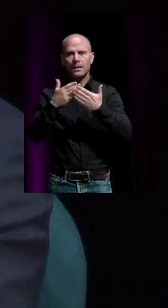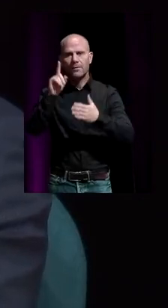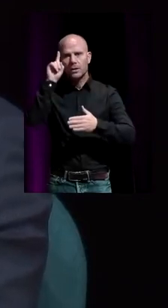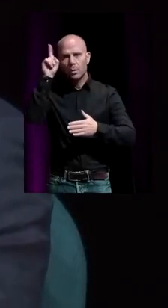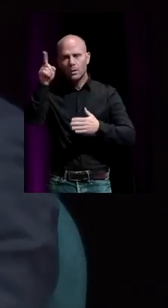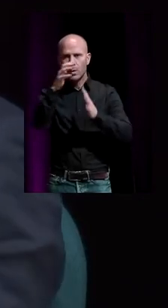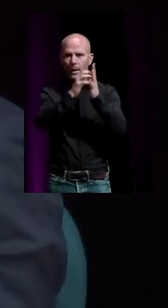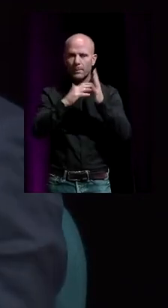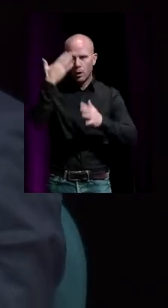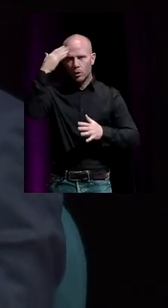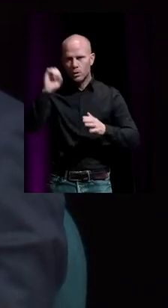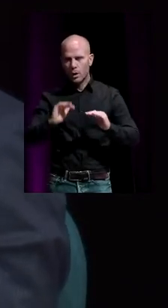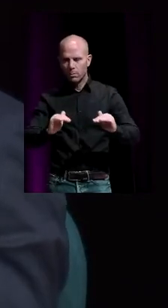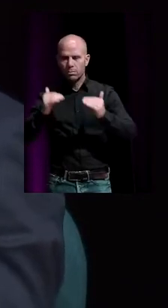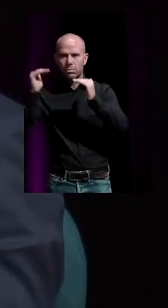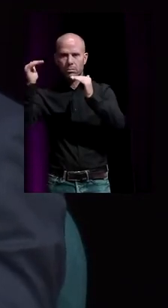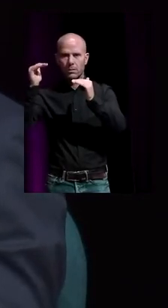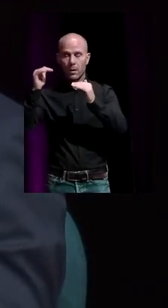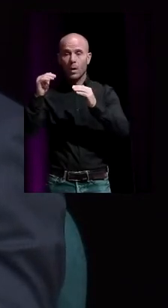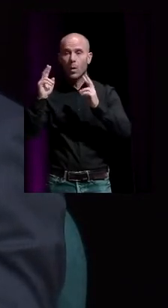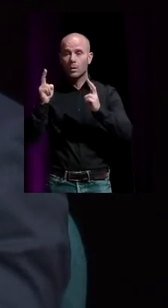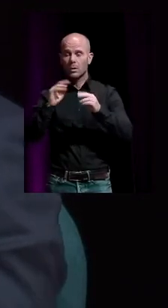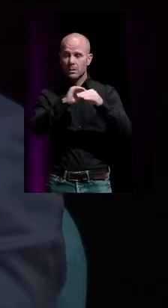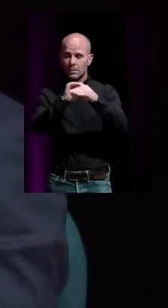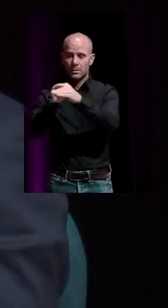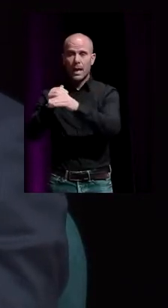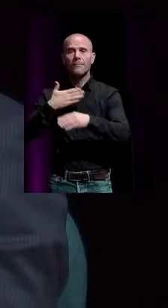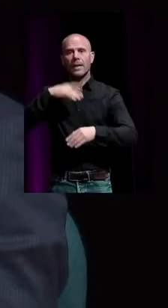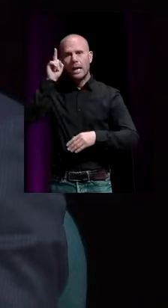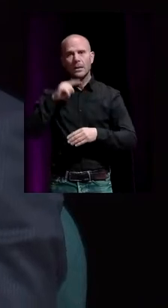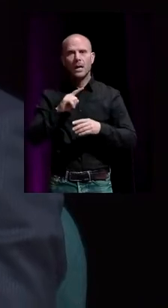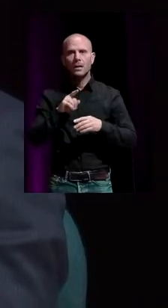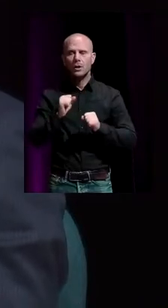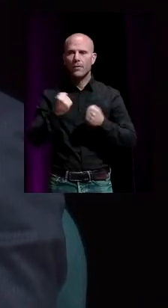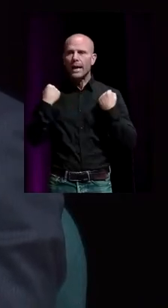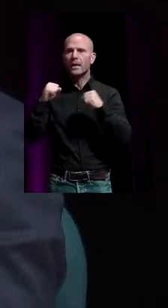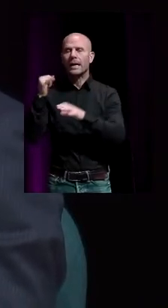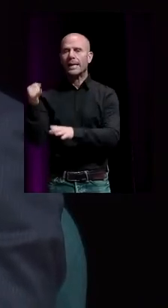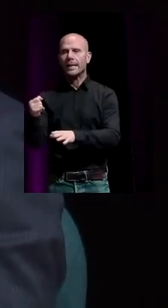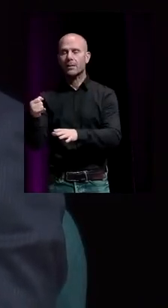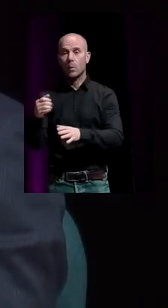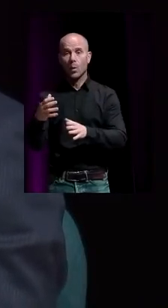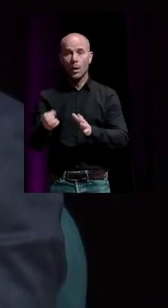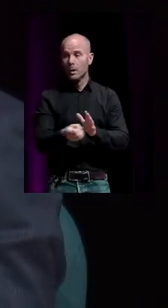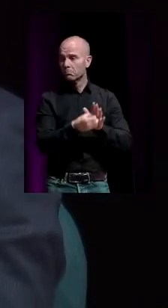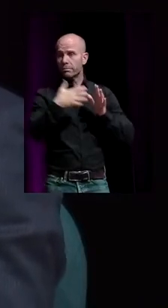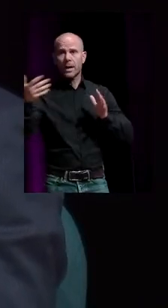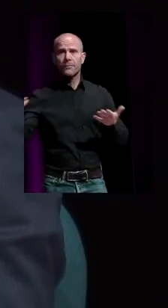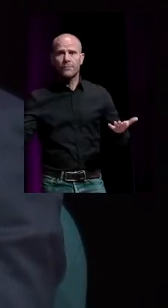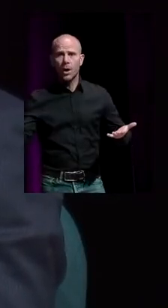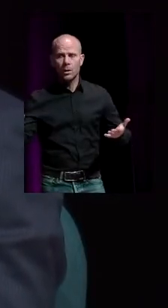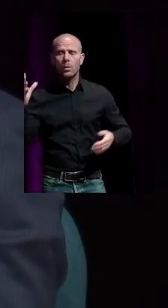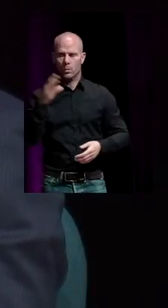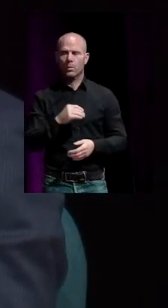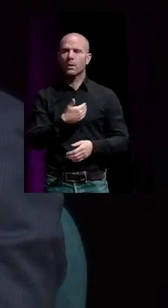kunskapen och ser till att föräldrarna är engagerade i detta. Vad blir det för resultat av detta? Jo,